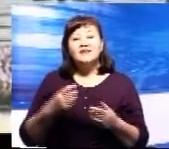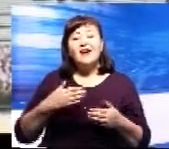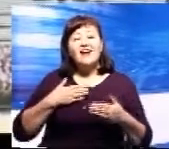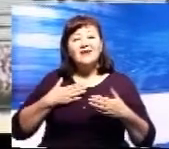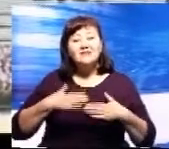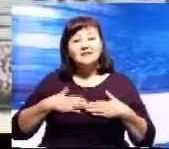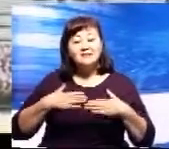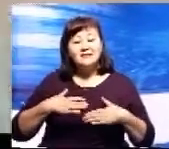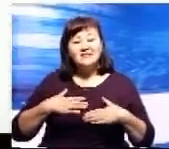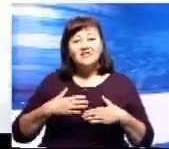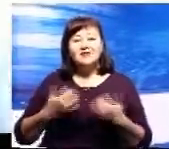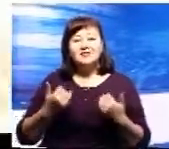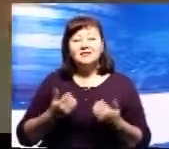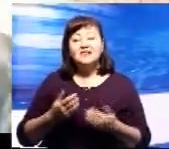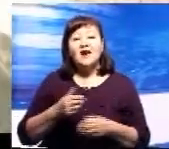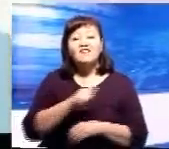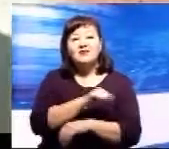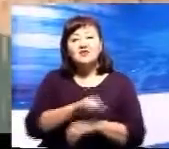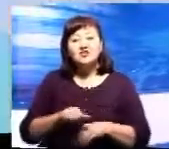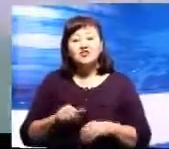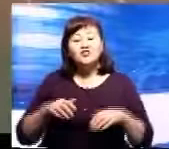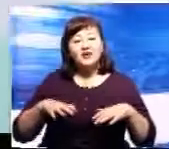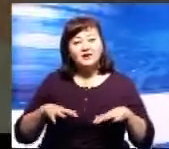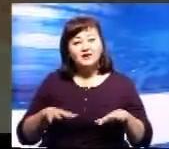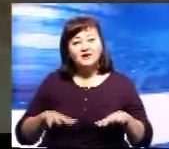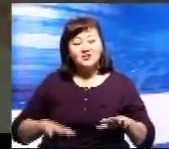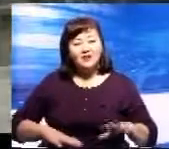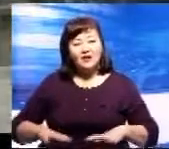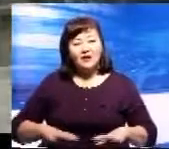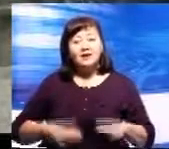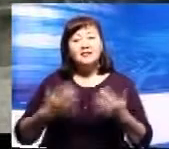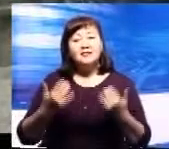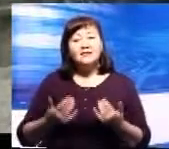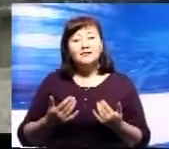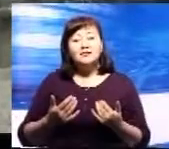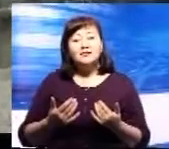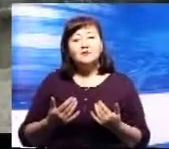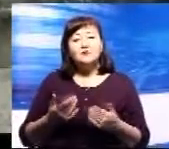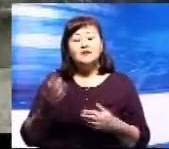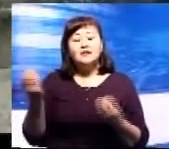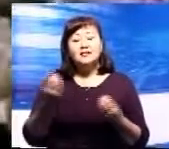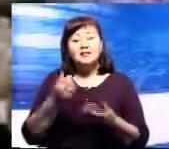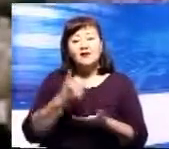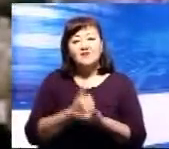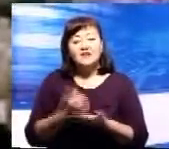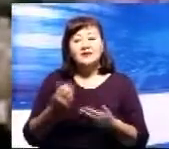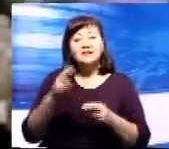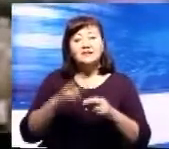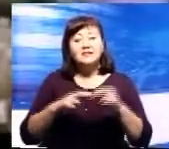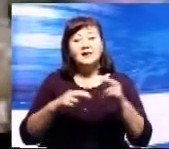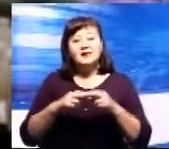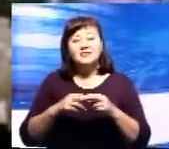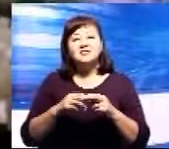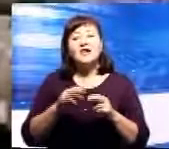также благоприятные условия на внешних рынках. Основными драйверами роста стали промышленность, строительство, торговля, транспорт и